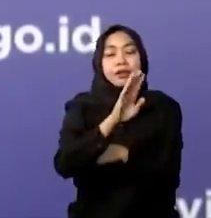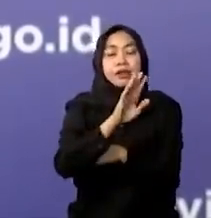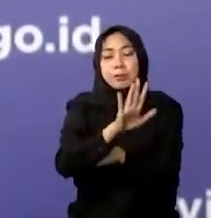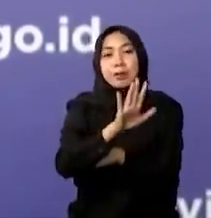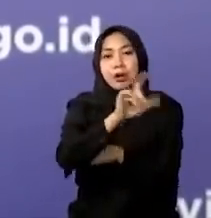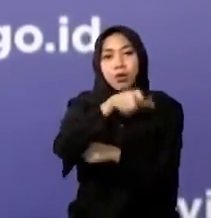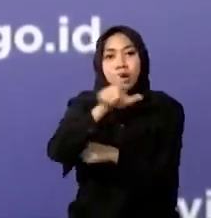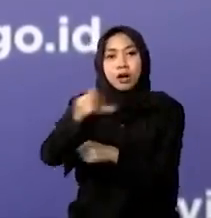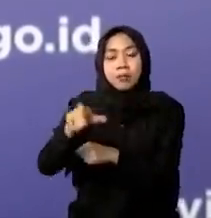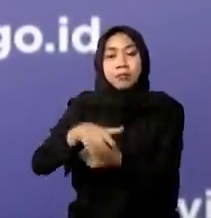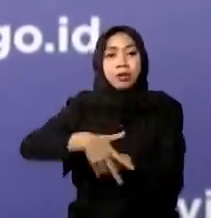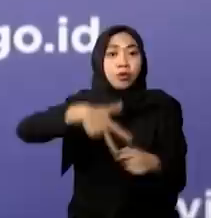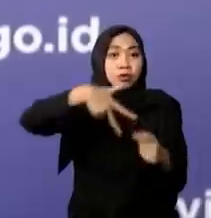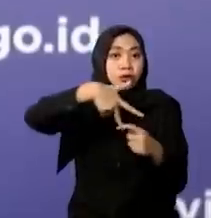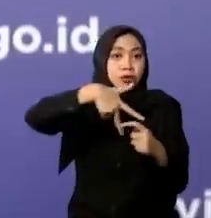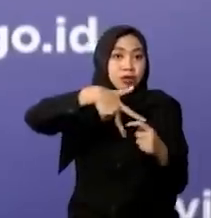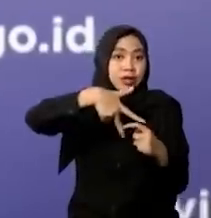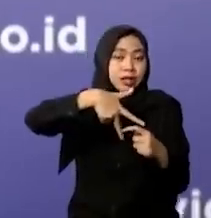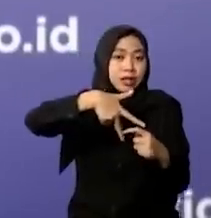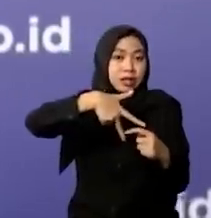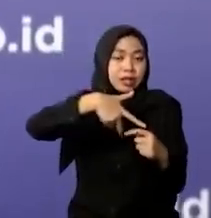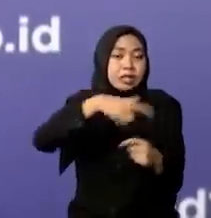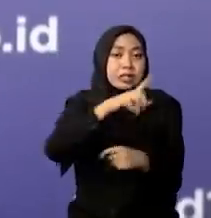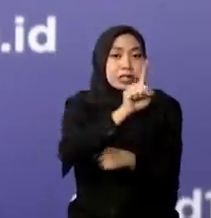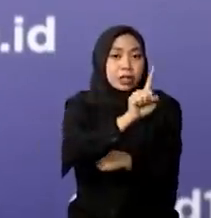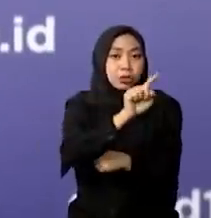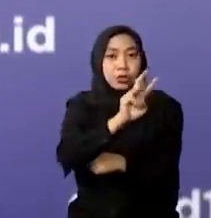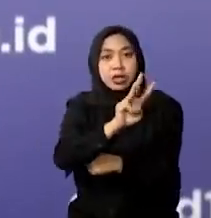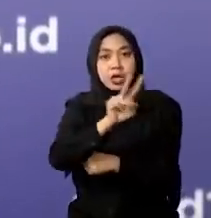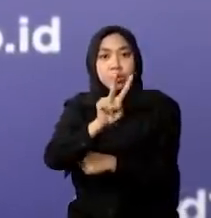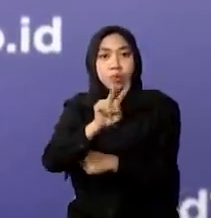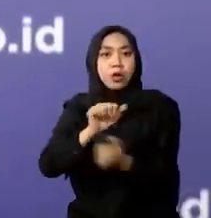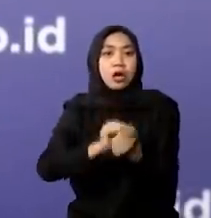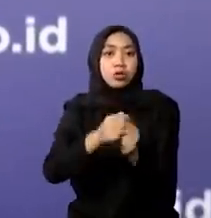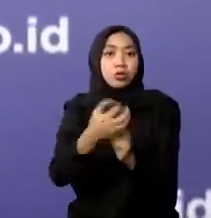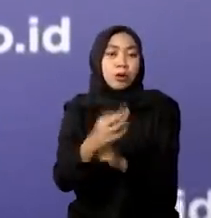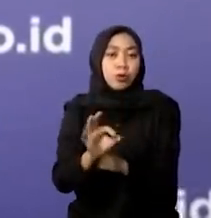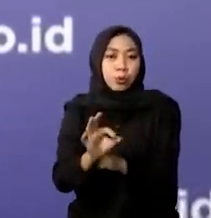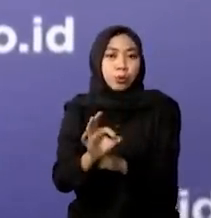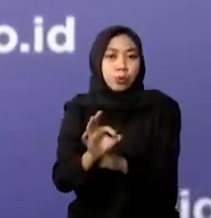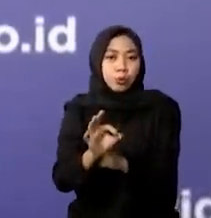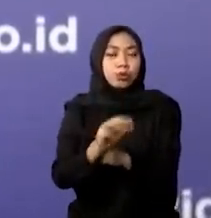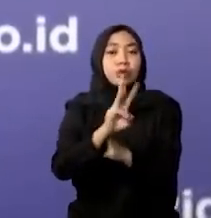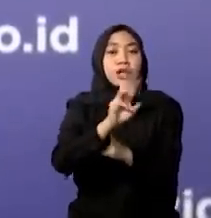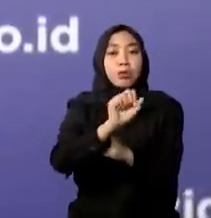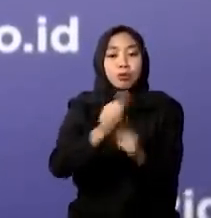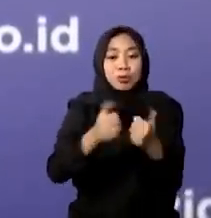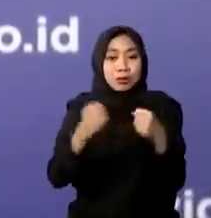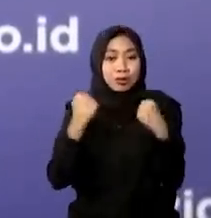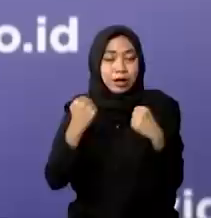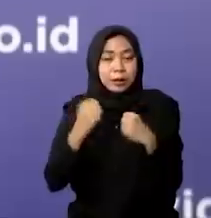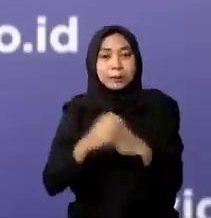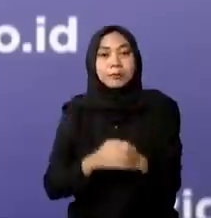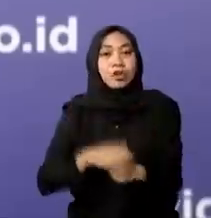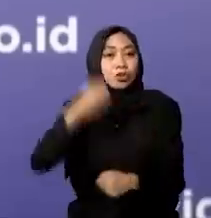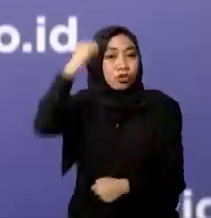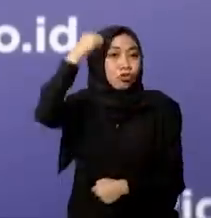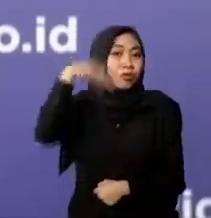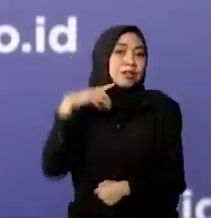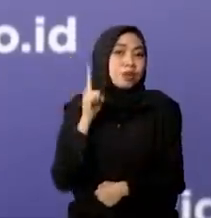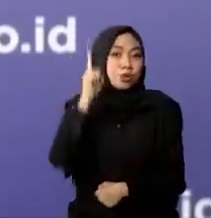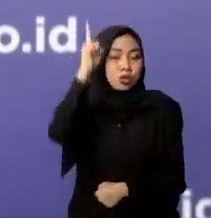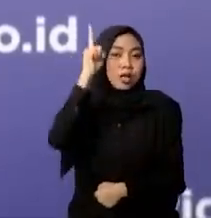Sulawesi Selatan 132 kasus baru dan 30 sembuh Sumatera